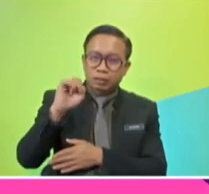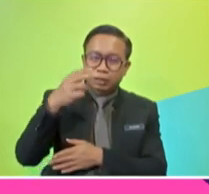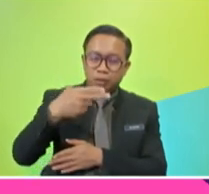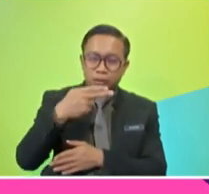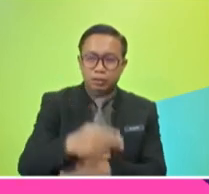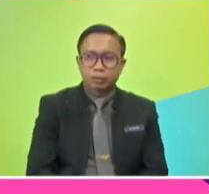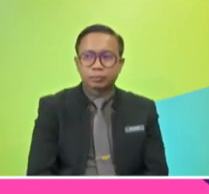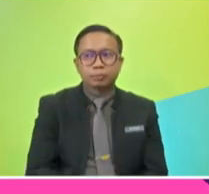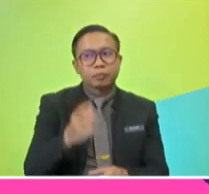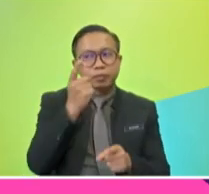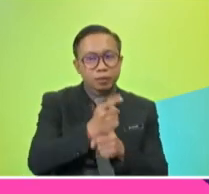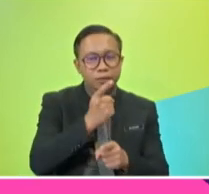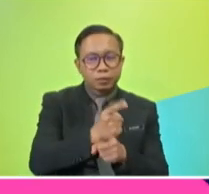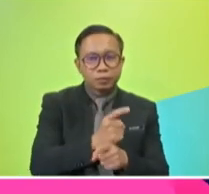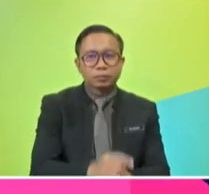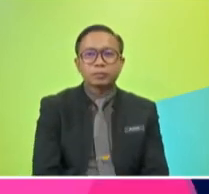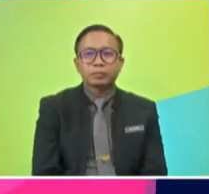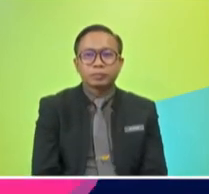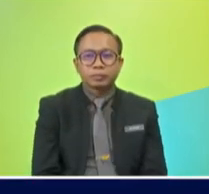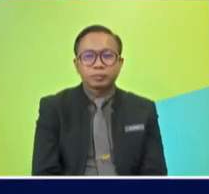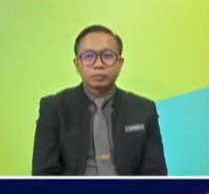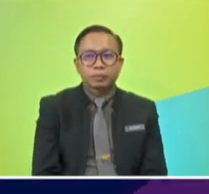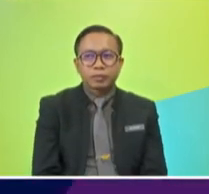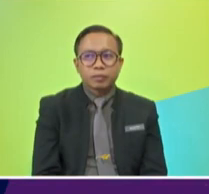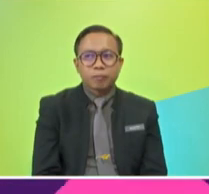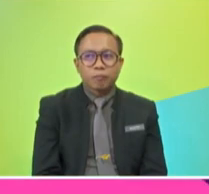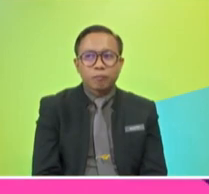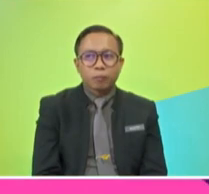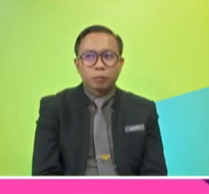nya betul dan akhir sekali